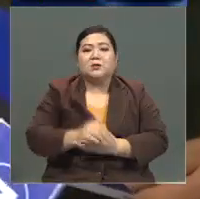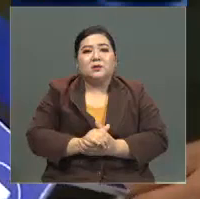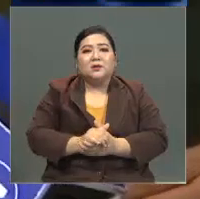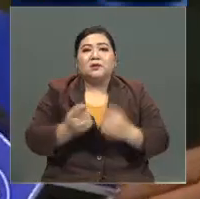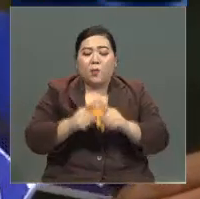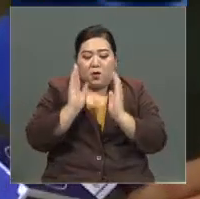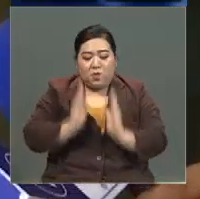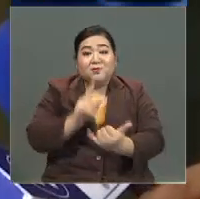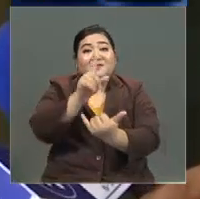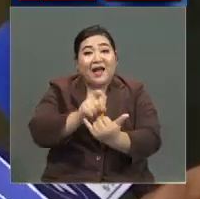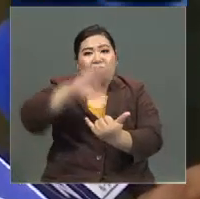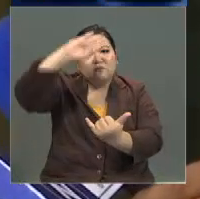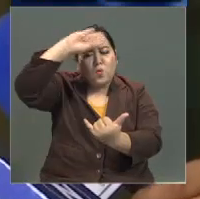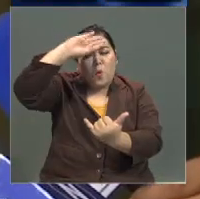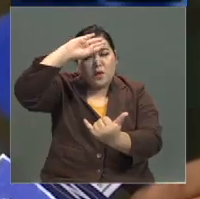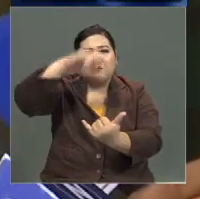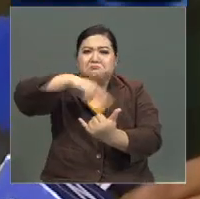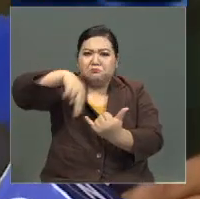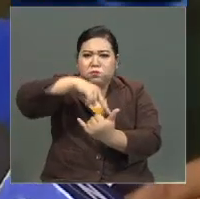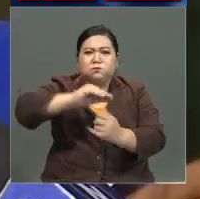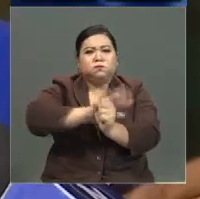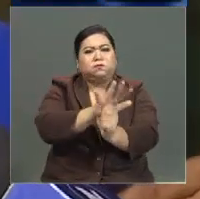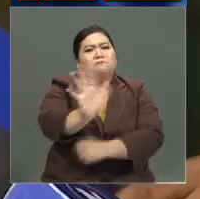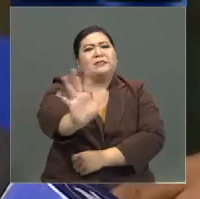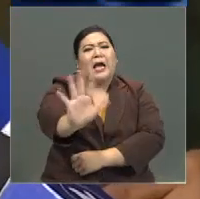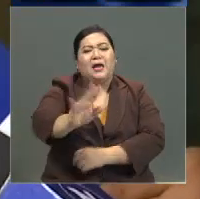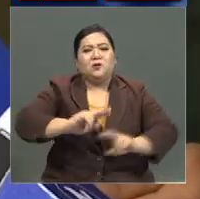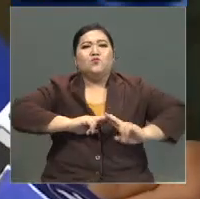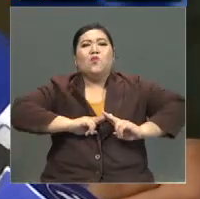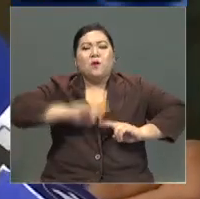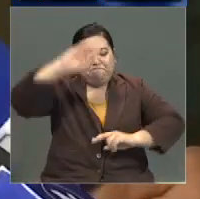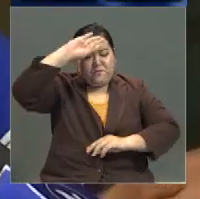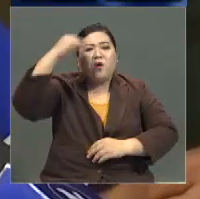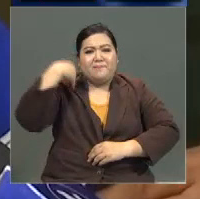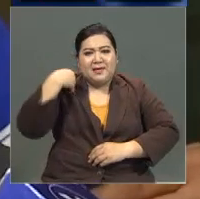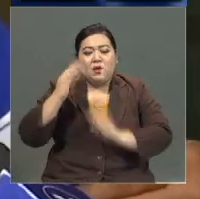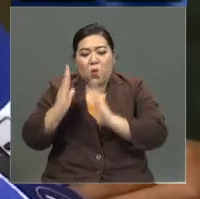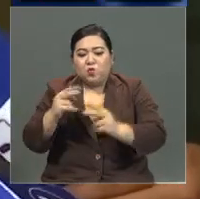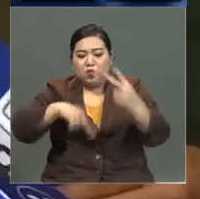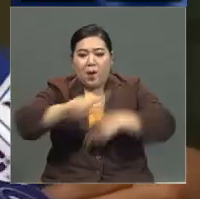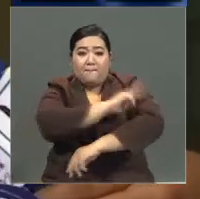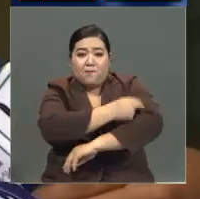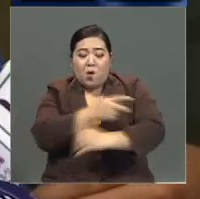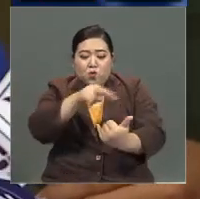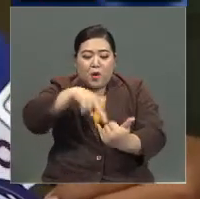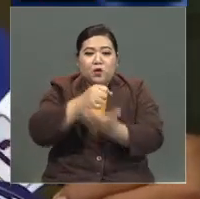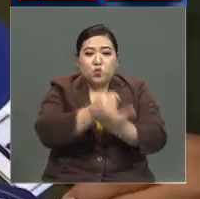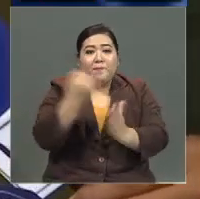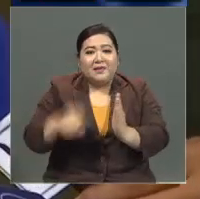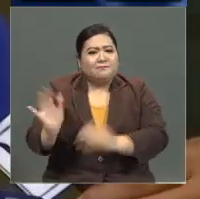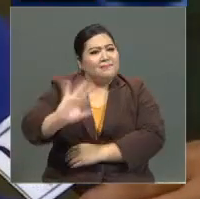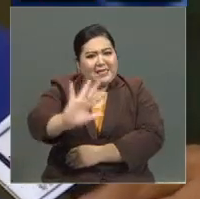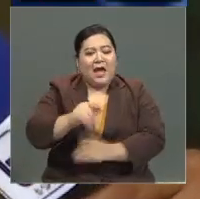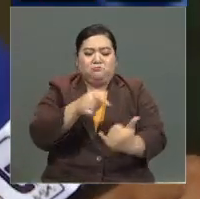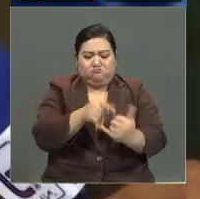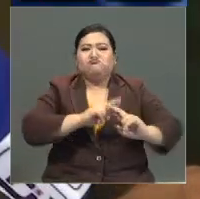ผู้เสียชีวิตมีโรคประจำตัวไม่ใช่โควิดแล้วก็ไม่ได้เกิดจากความผิดพลาดของเจ้าหน้าที่ที่ให้การดูแลอีกด้วยซึ่งเรื่อง